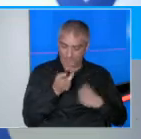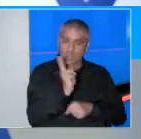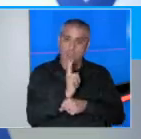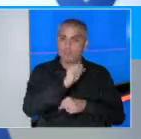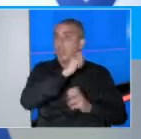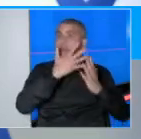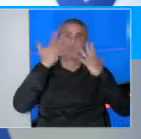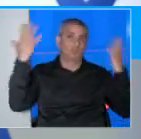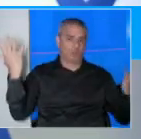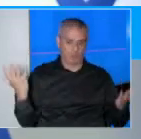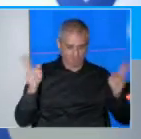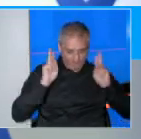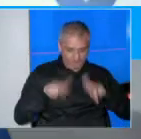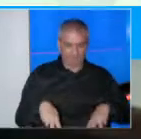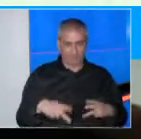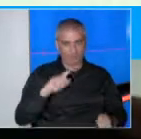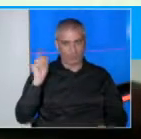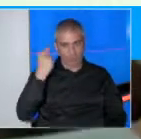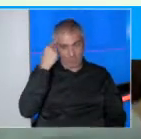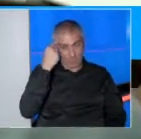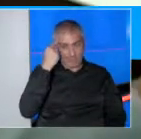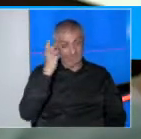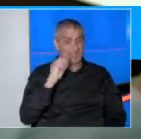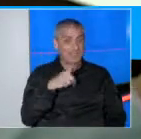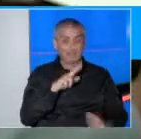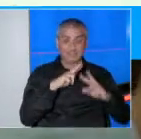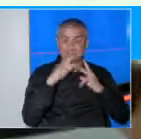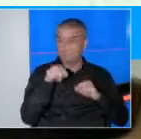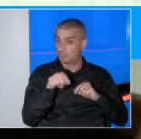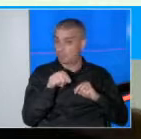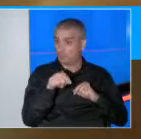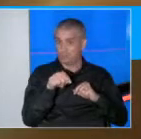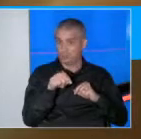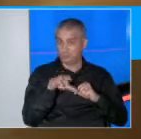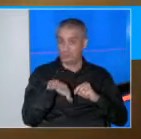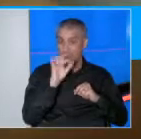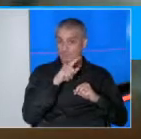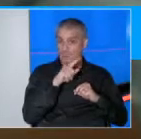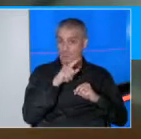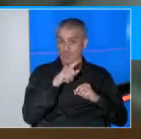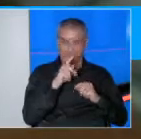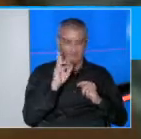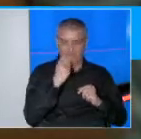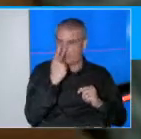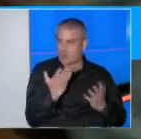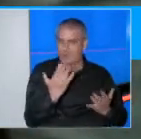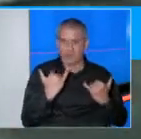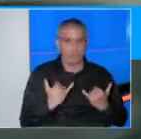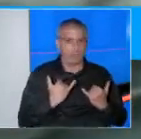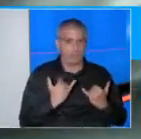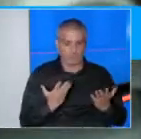המאה, חד משמעית, כולנו יודעים שבמידה, והציבור שבחר בבנט, ואתה יכול לראות את זה